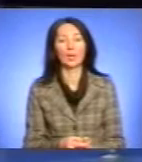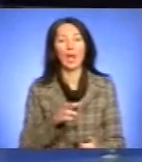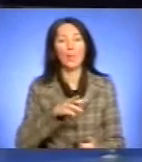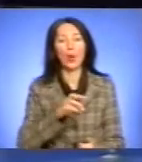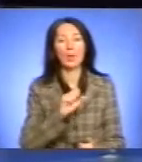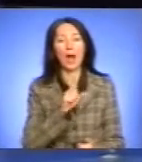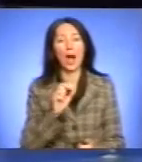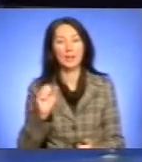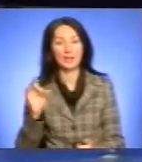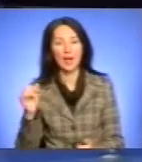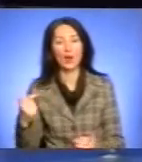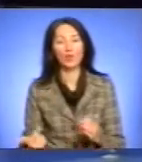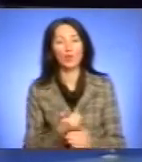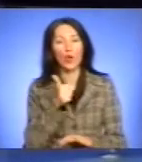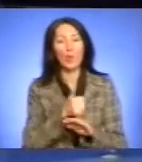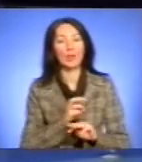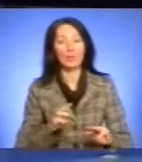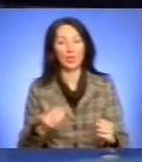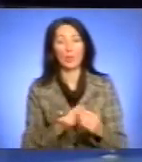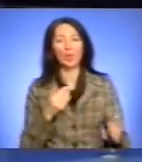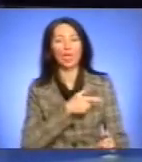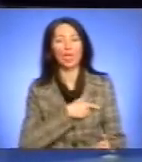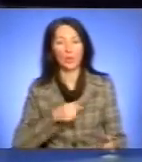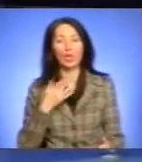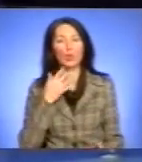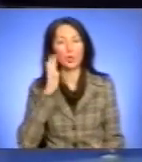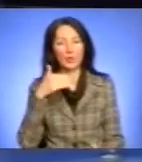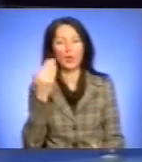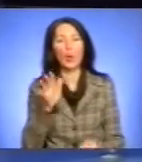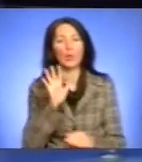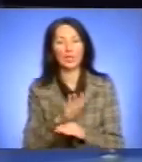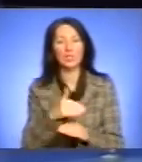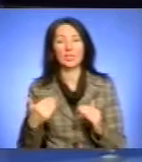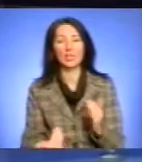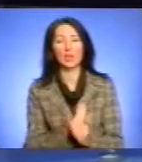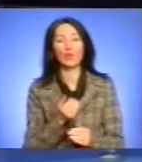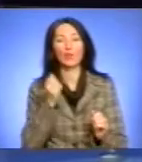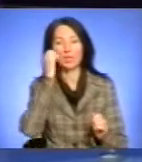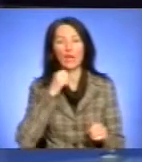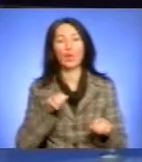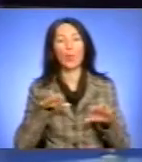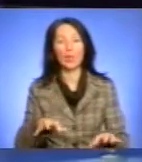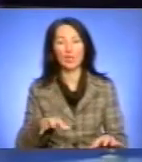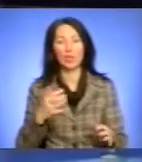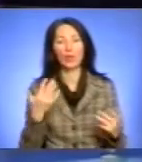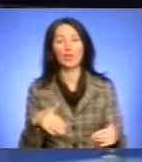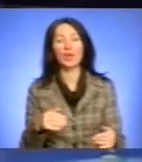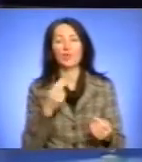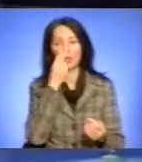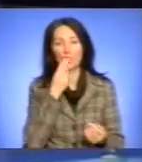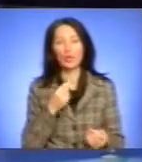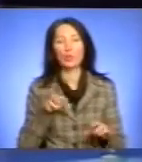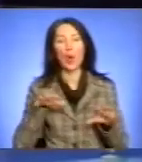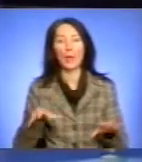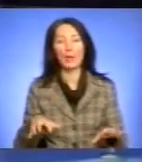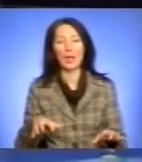Микола Азаров знову прем'єр. Напередодні депутати проголосували за його призначення на нову стару посаду. Вже в звичному прем'єрському кріслі